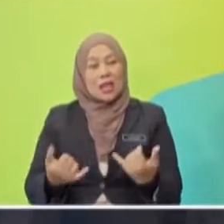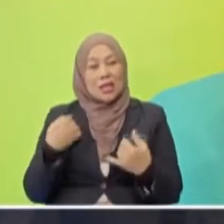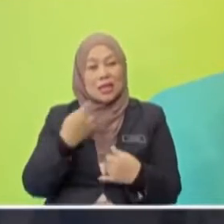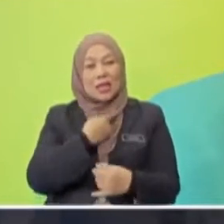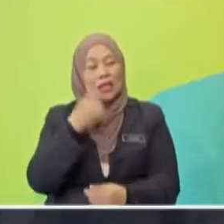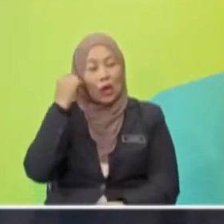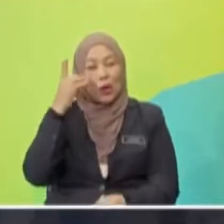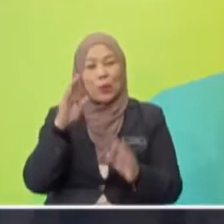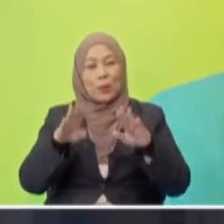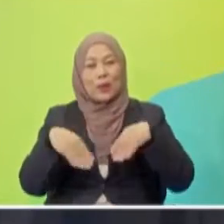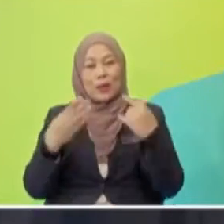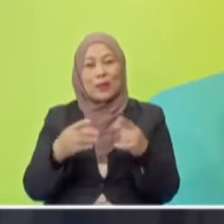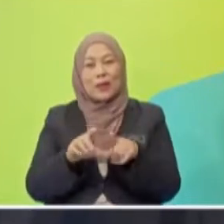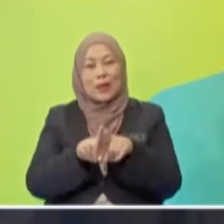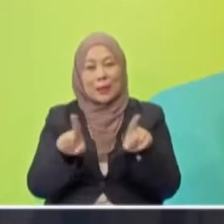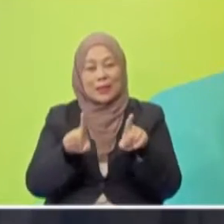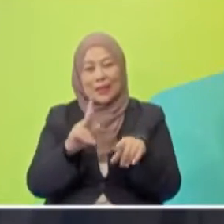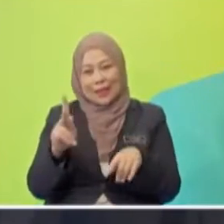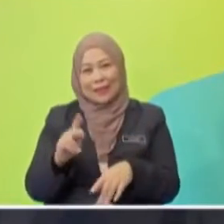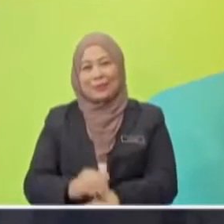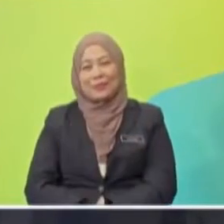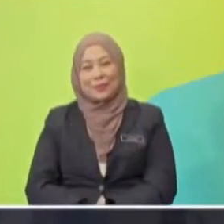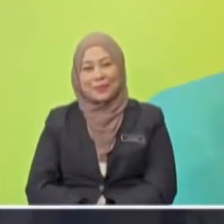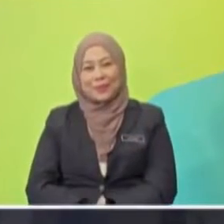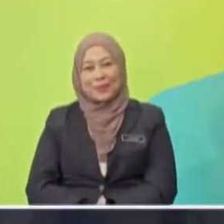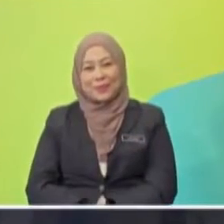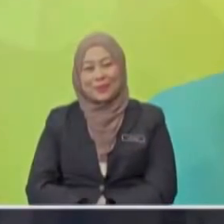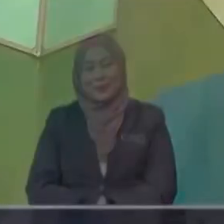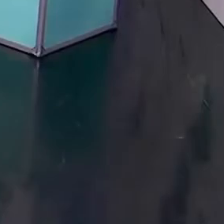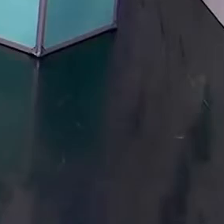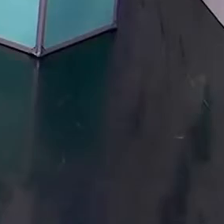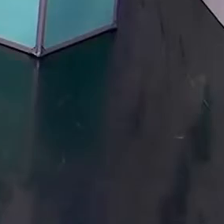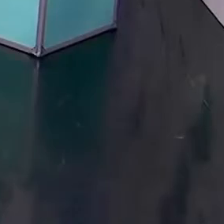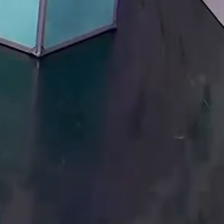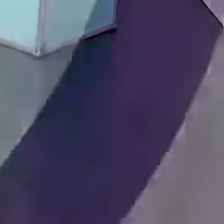benda bukan hidup kita berhadapan dulu sebentar kembali lagi selepas ini